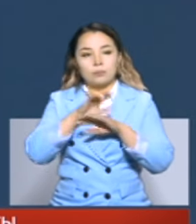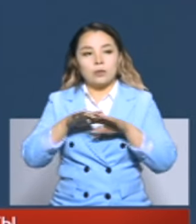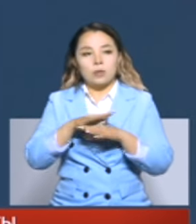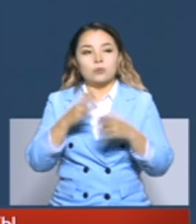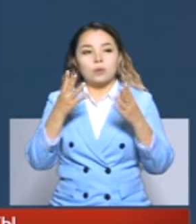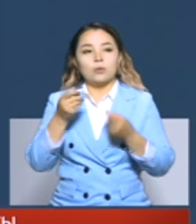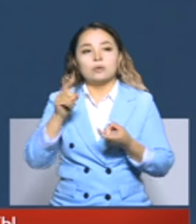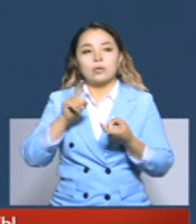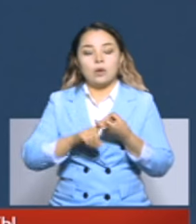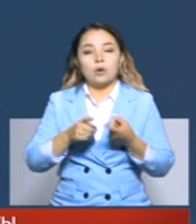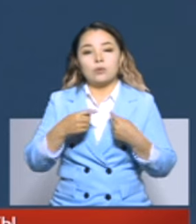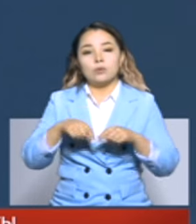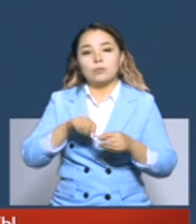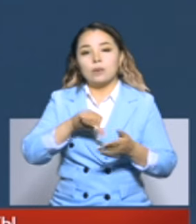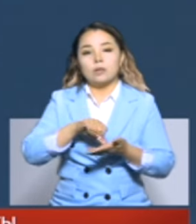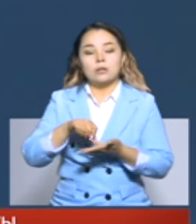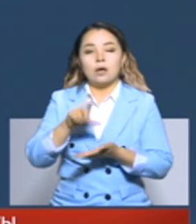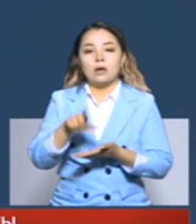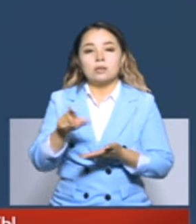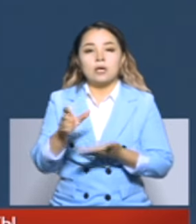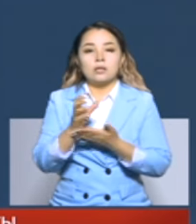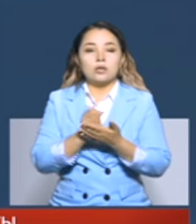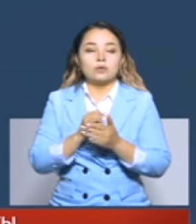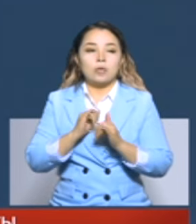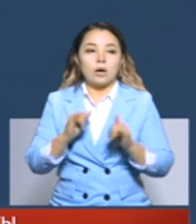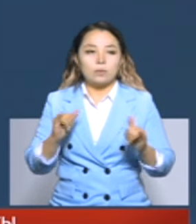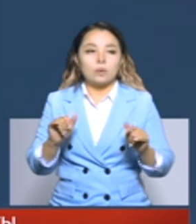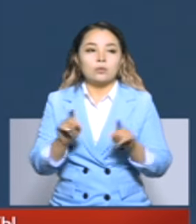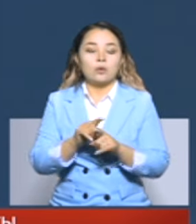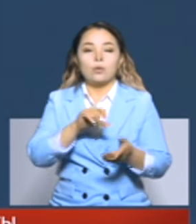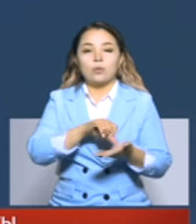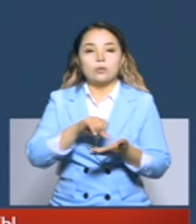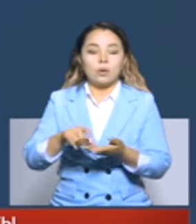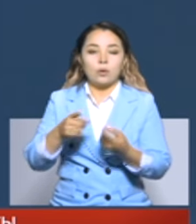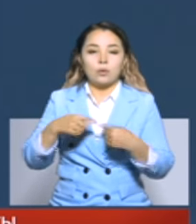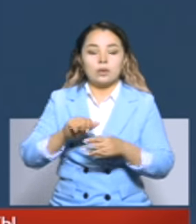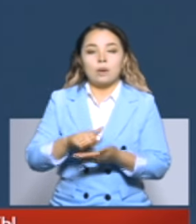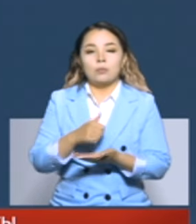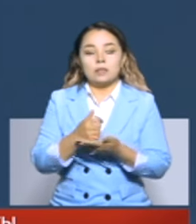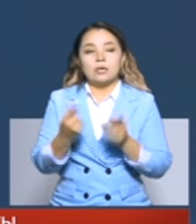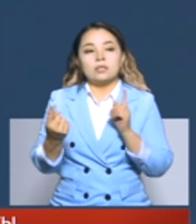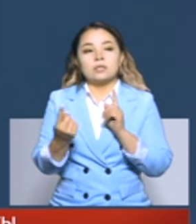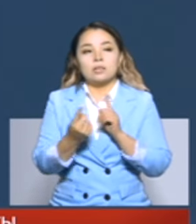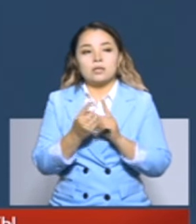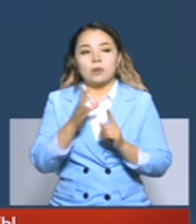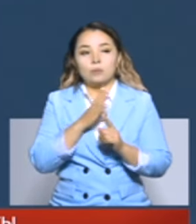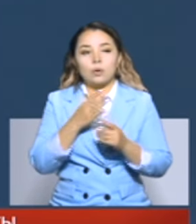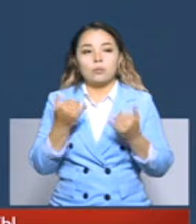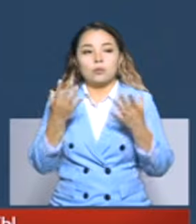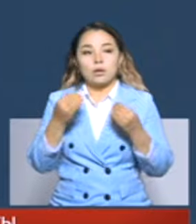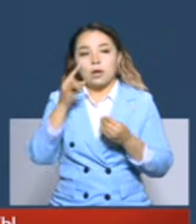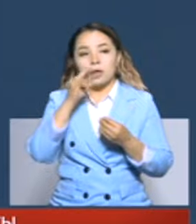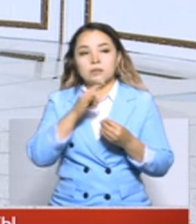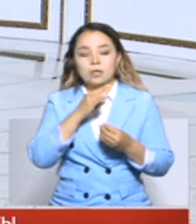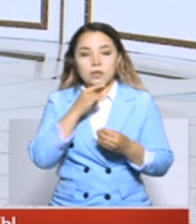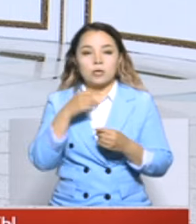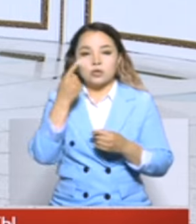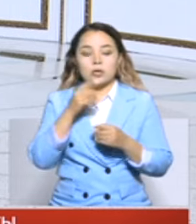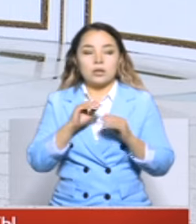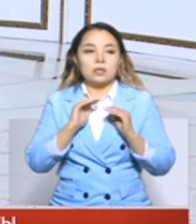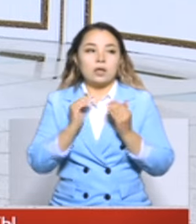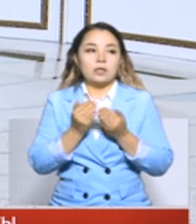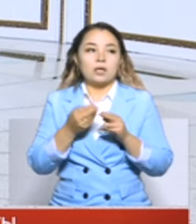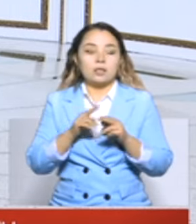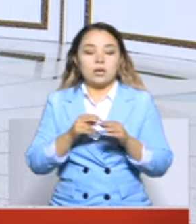күніне орай ұйымның адам ресурстарын дамыту жөніндегі уәкілетті орган басшылары кездесті. Бүгінде Қазақстанда жеке сектордан